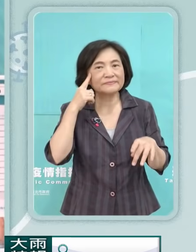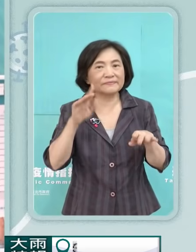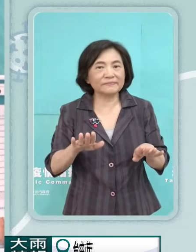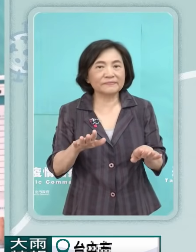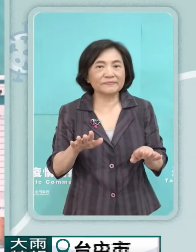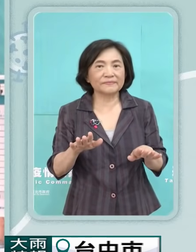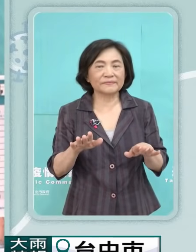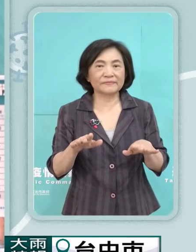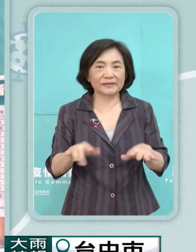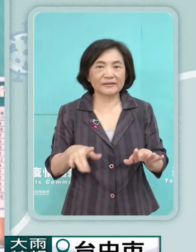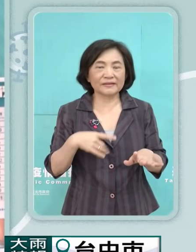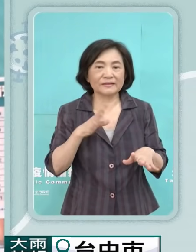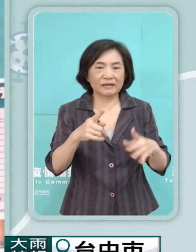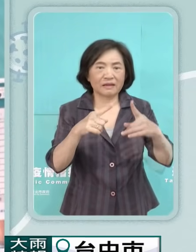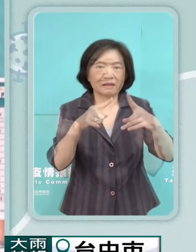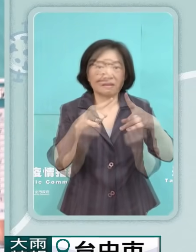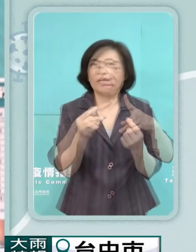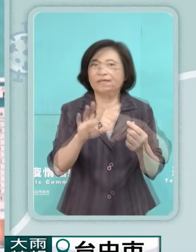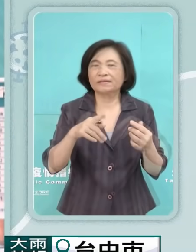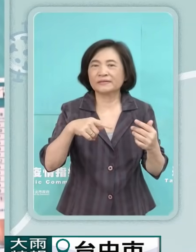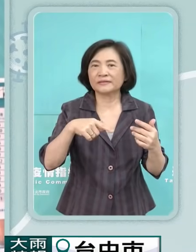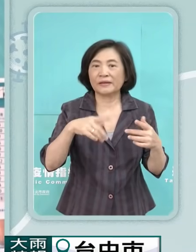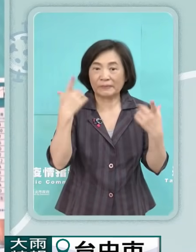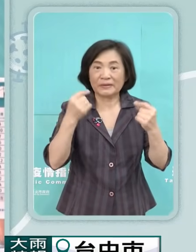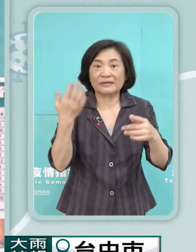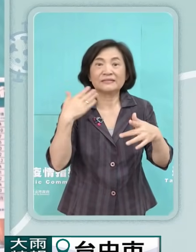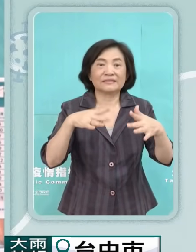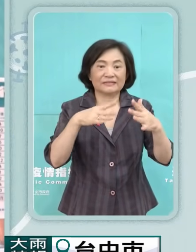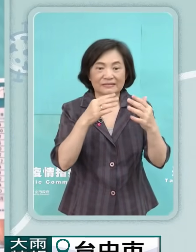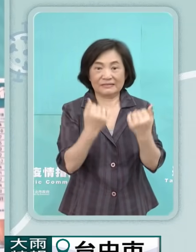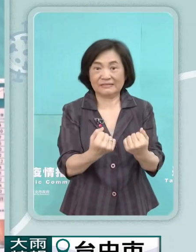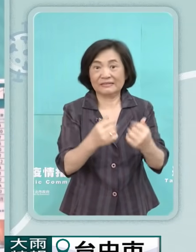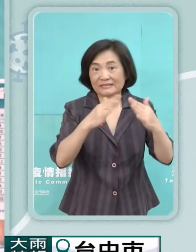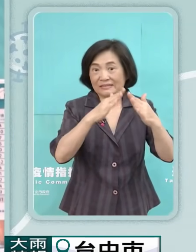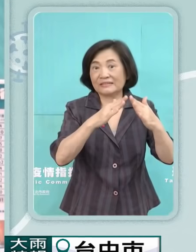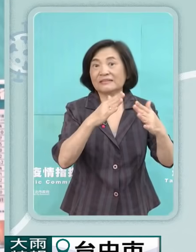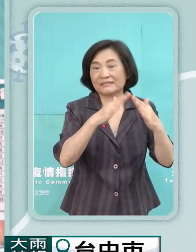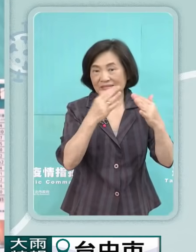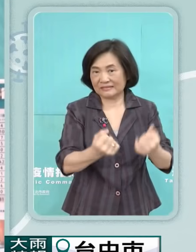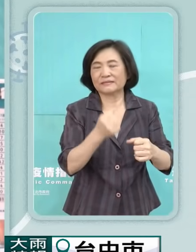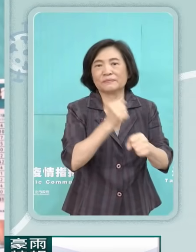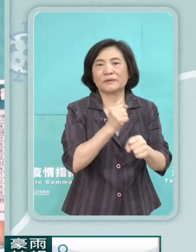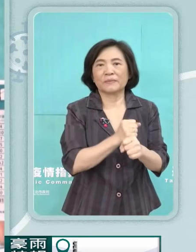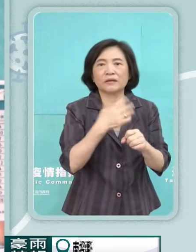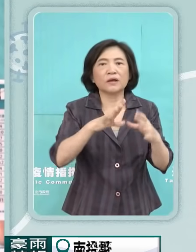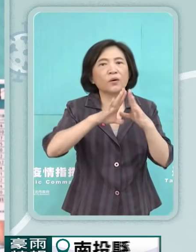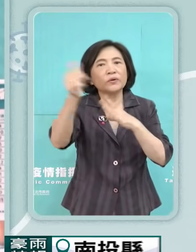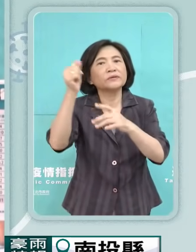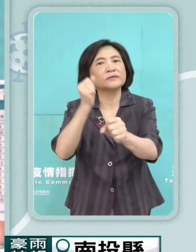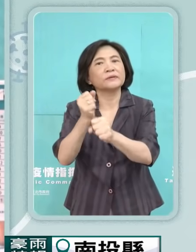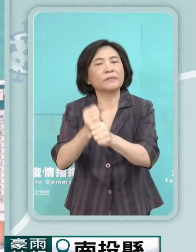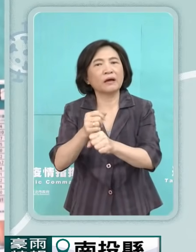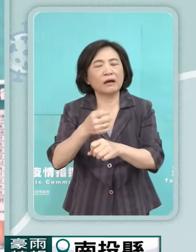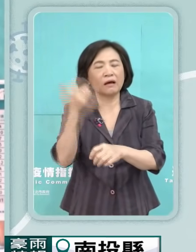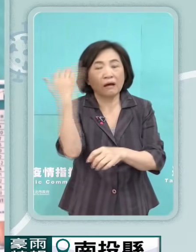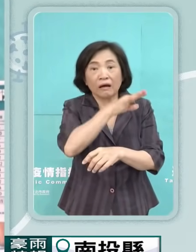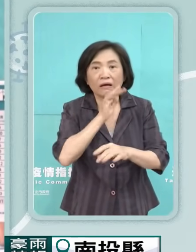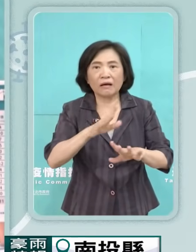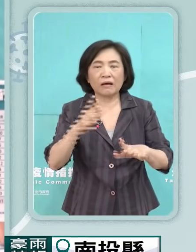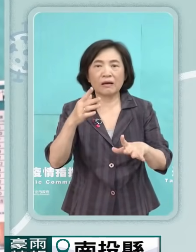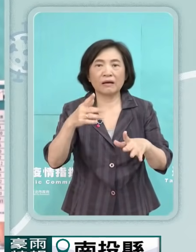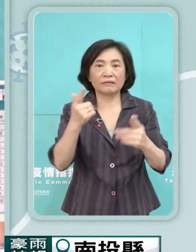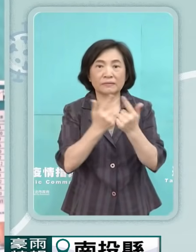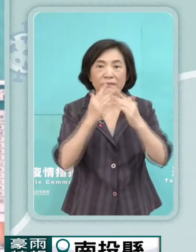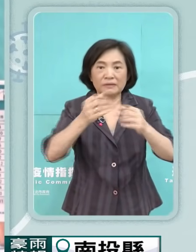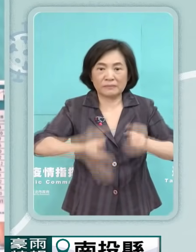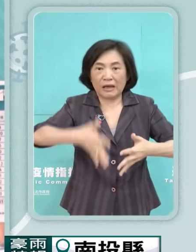个这个人流变大，你知道以前大家都居家办公嘛，现在回到办公大楼，突然发现我们台北市那个